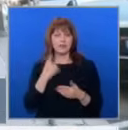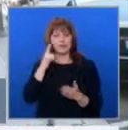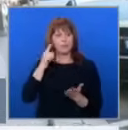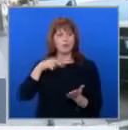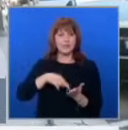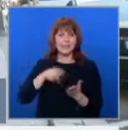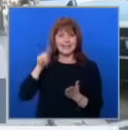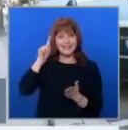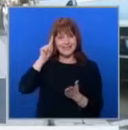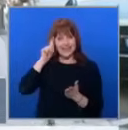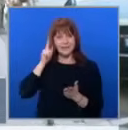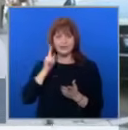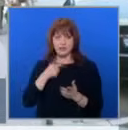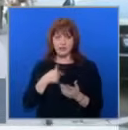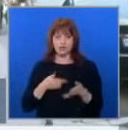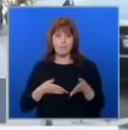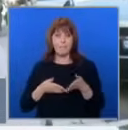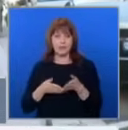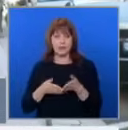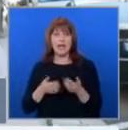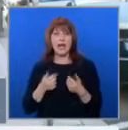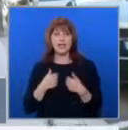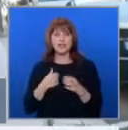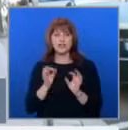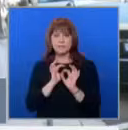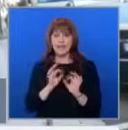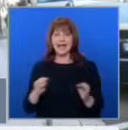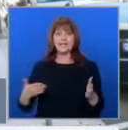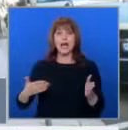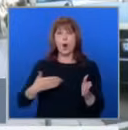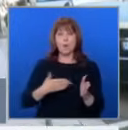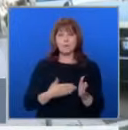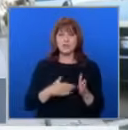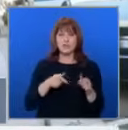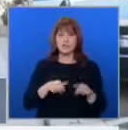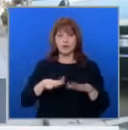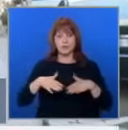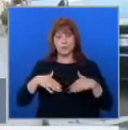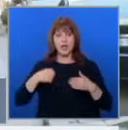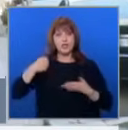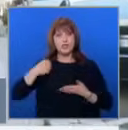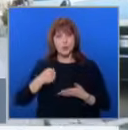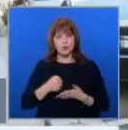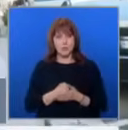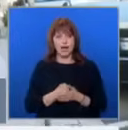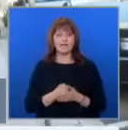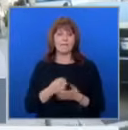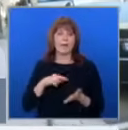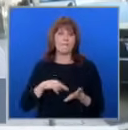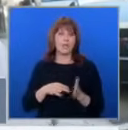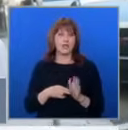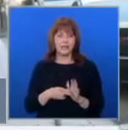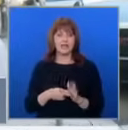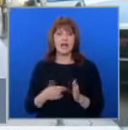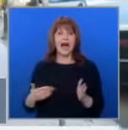позиция, която да знае, че могат да разчитат. Ние ще бъдем ясна опозиция в този парламент, ще отстояваме проевропейските политики, ще